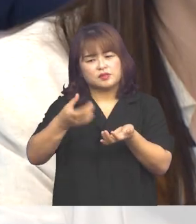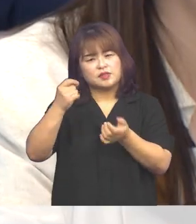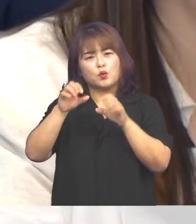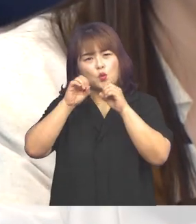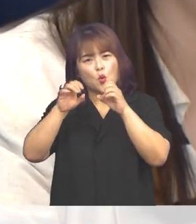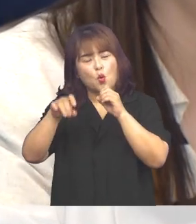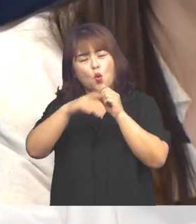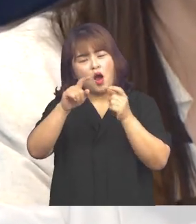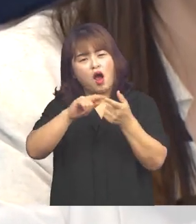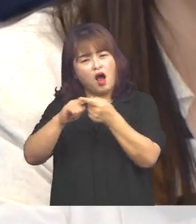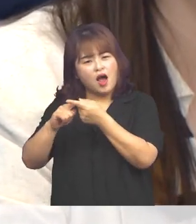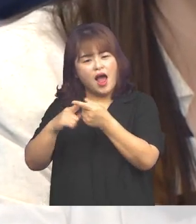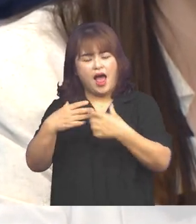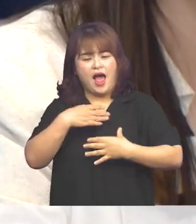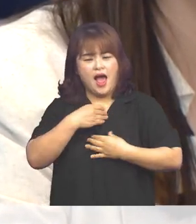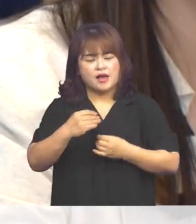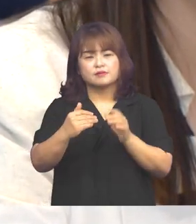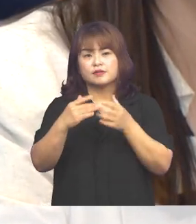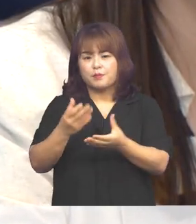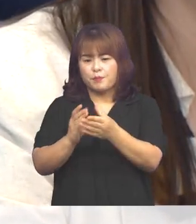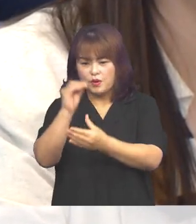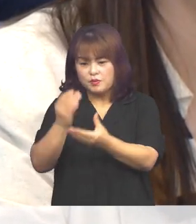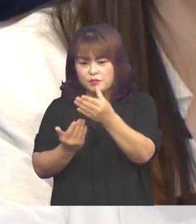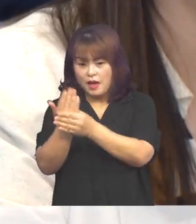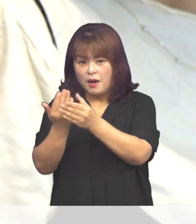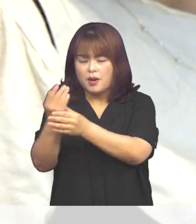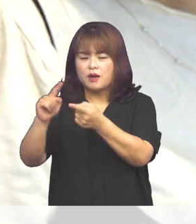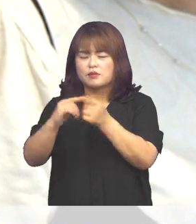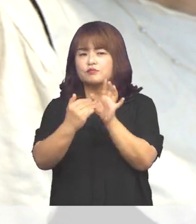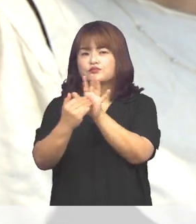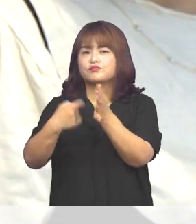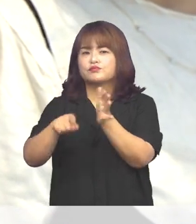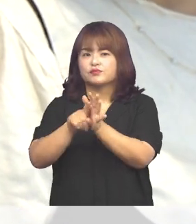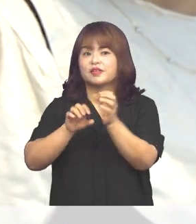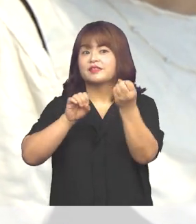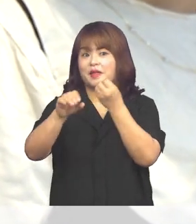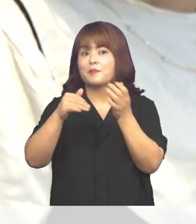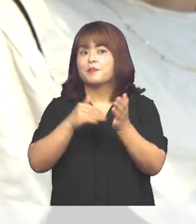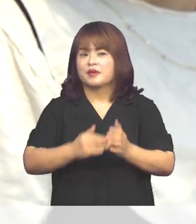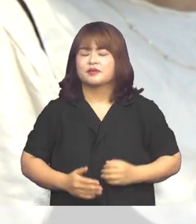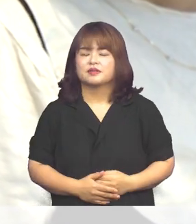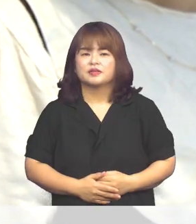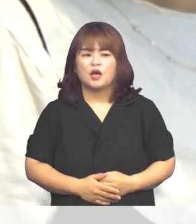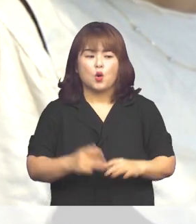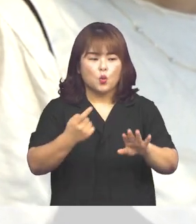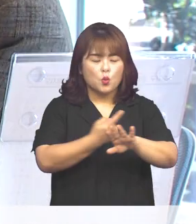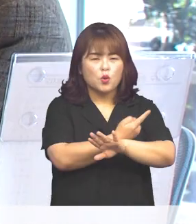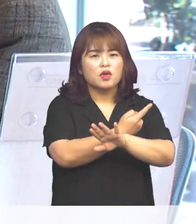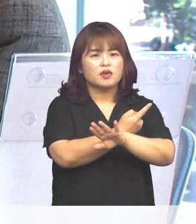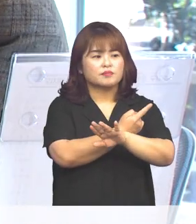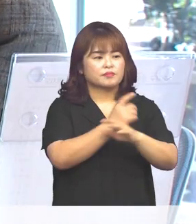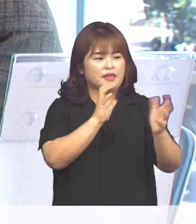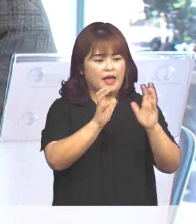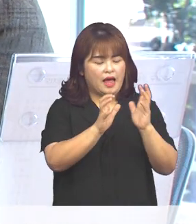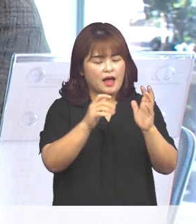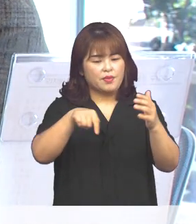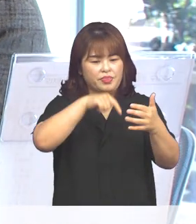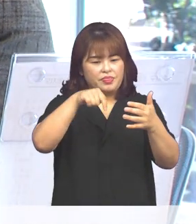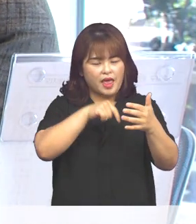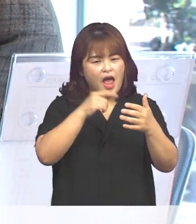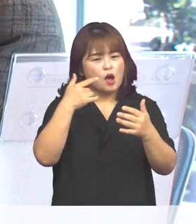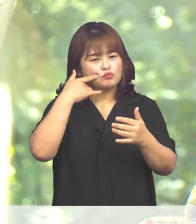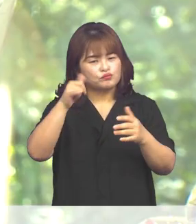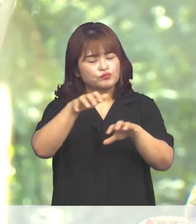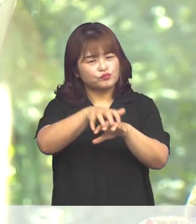계도도 더 적극적으로 해 안전사고를 미연에 방지하도록 노력하겠다고 답했습니다. 이 밖에도 간담회에서는